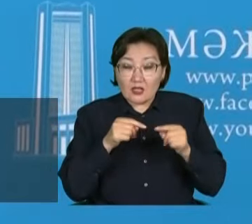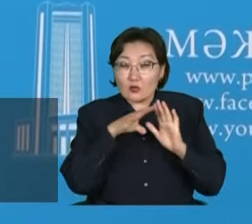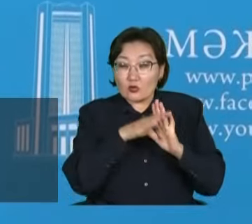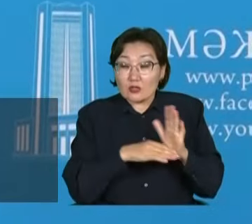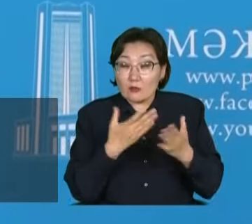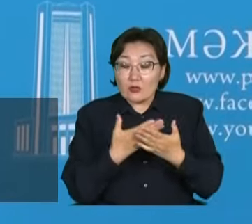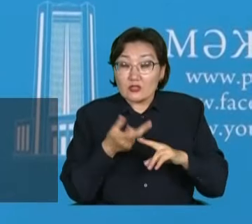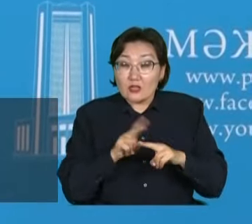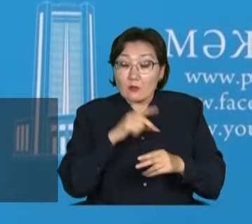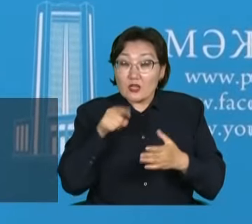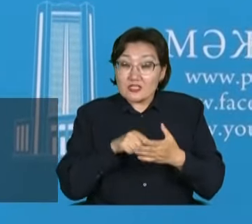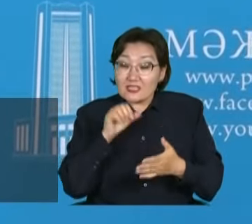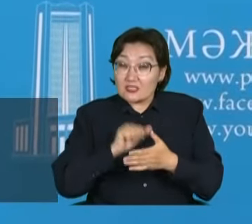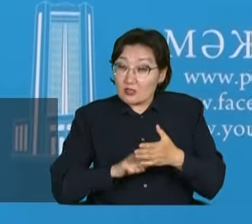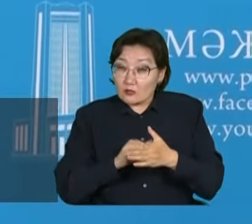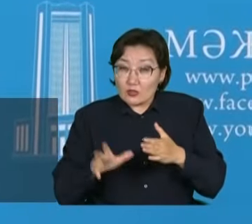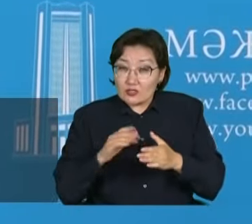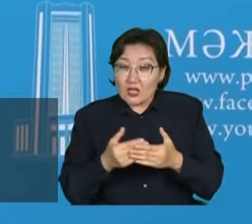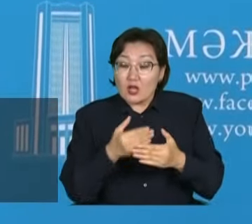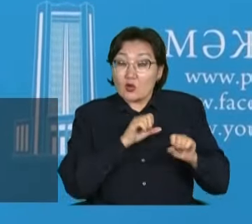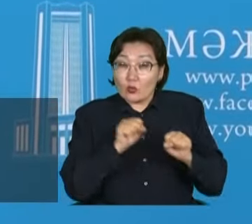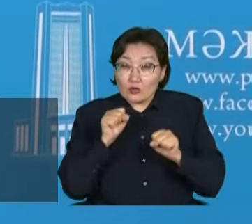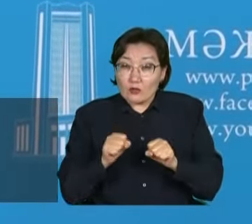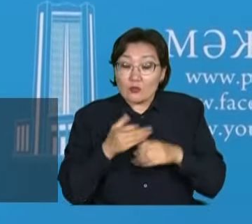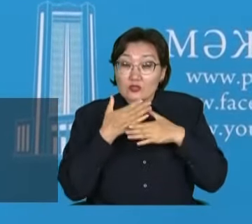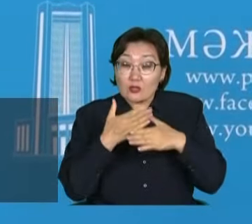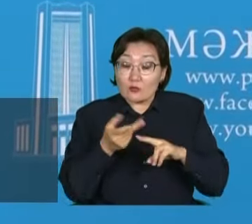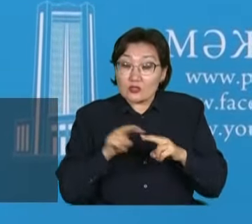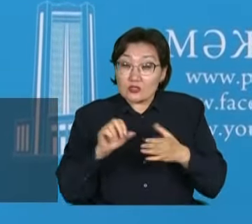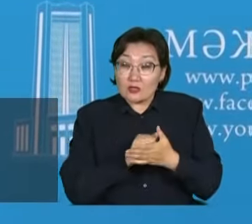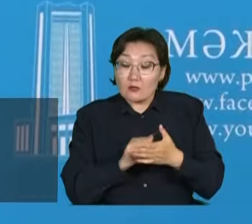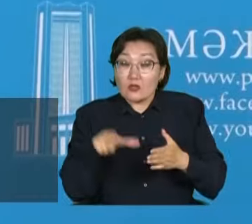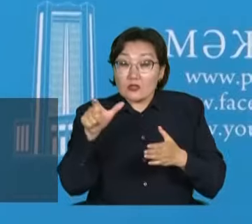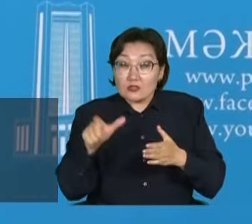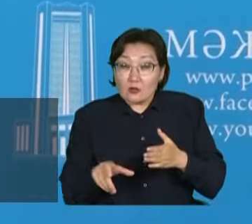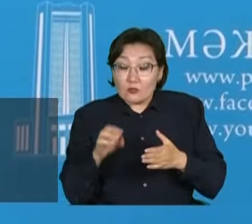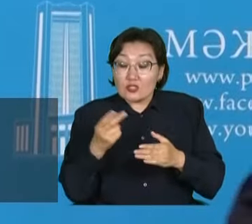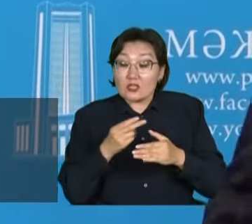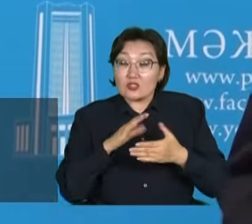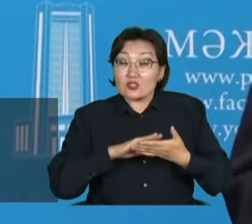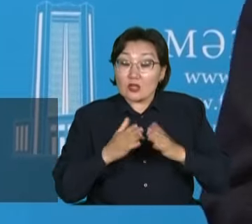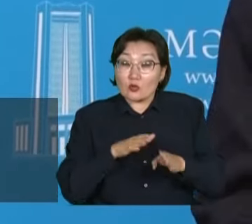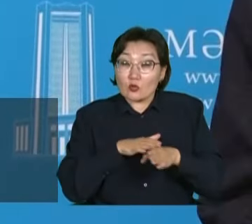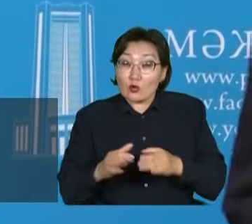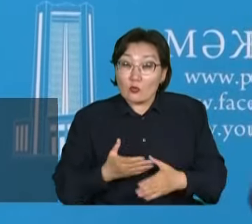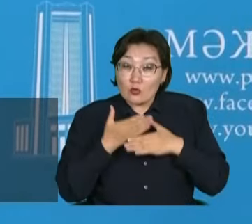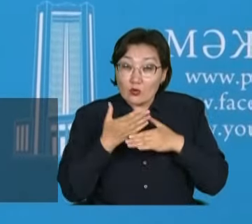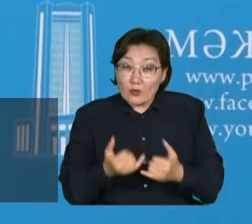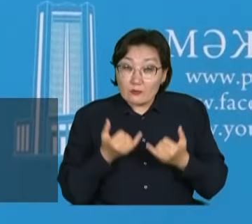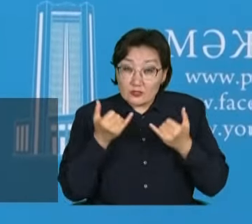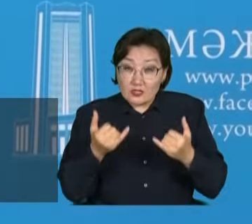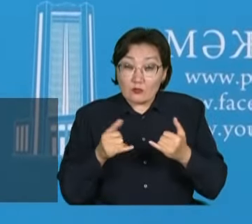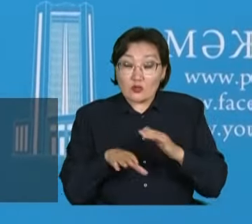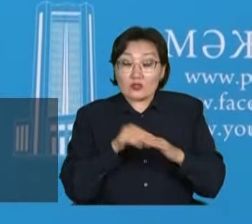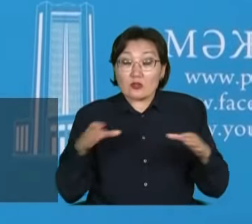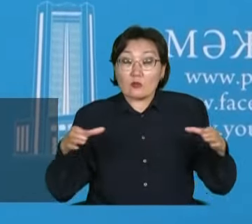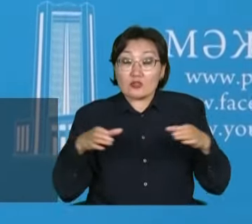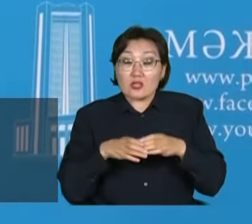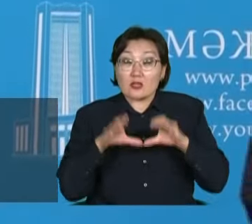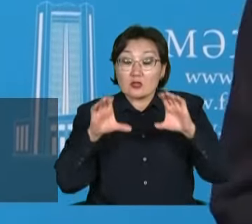Аталған мәселенің салдарымен емес, оның алдын алуға септеседі. Бұл құжат жәбірленушіге әлеуметтік жағынан толық көмек беруге бағытталған. Мәжілісте заң